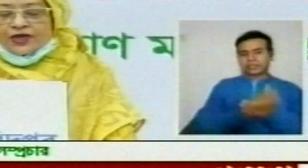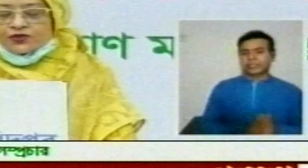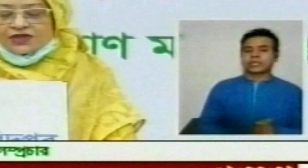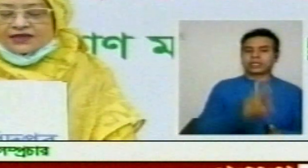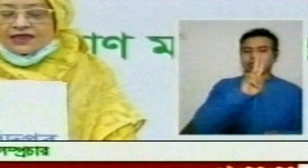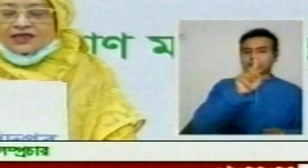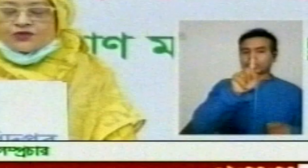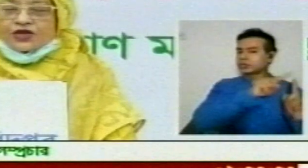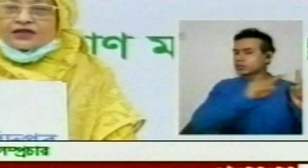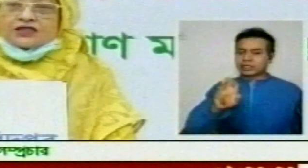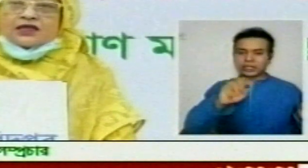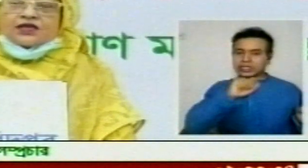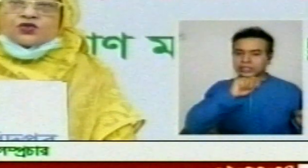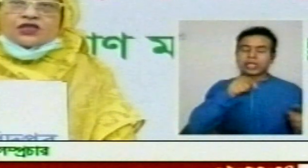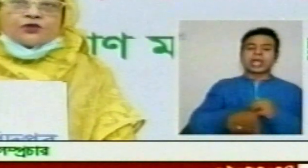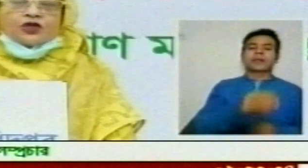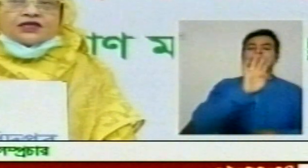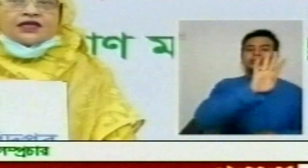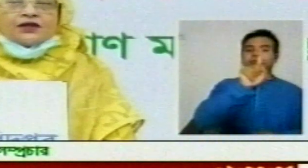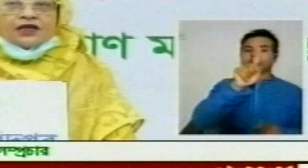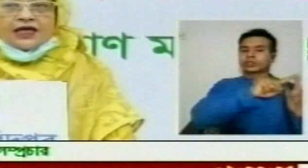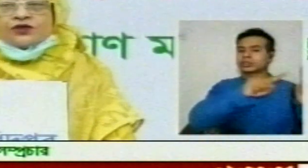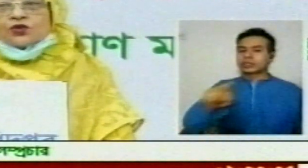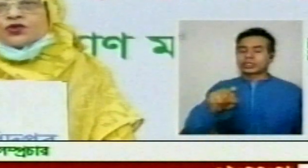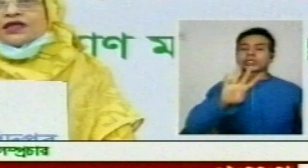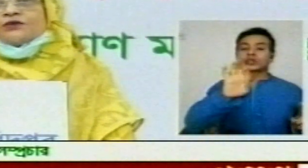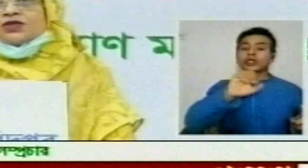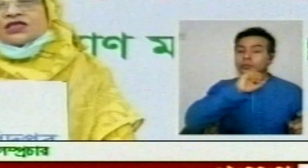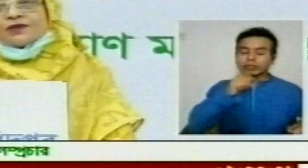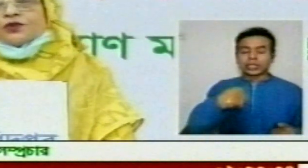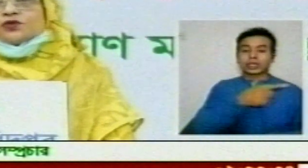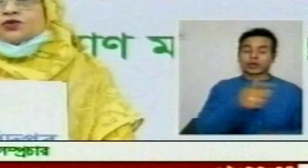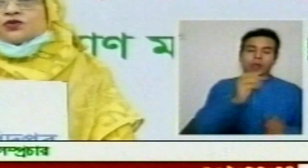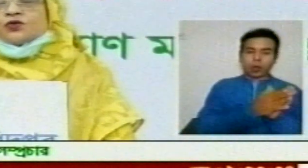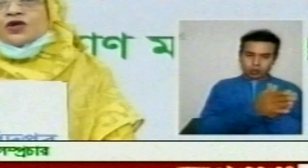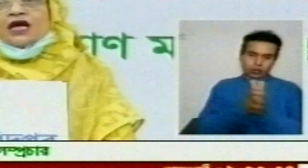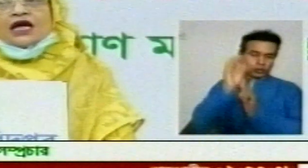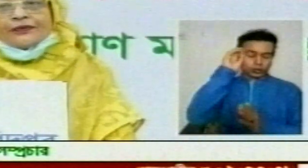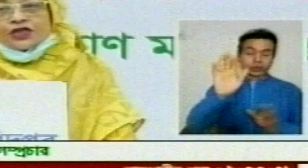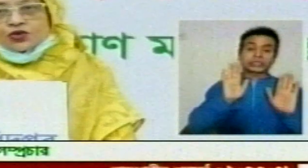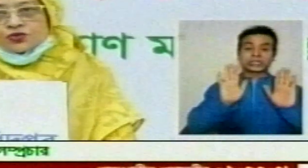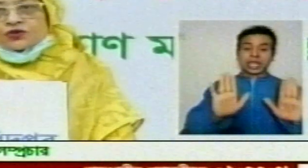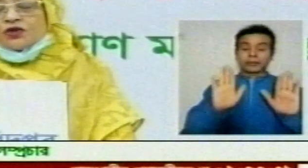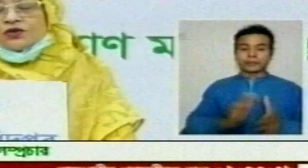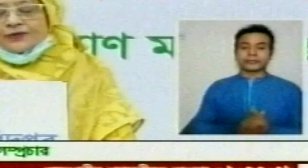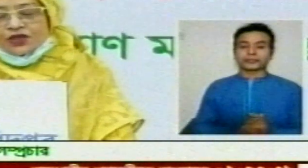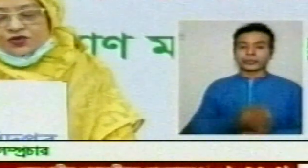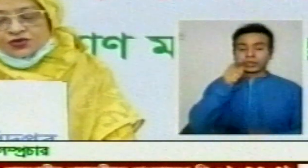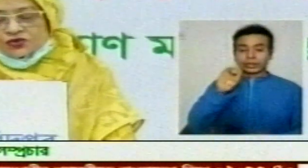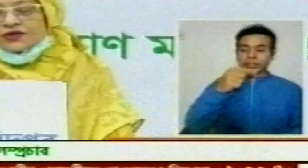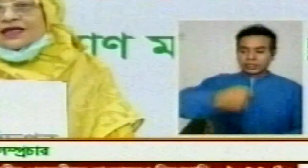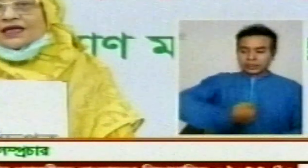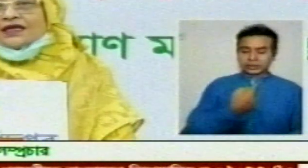জন্য 21 থেকে 30 এবং 31 থেকে 40 বয়সের এই তরুণদের বিশেষভাবে অনুরোধ করব, আপনারা সতর্ক হন,